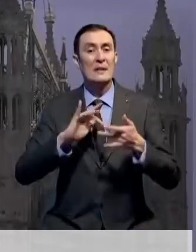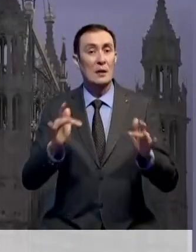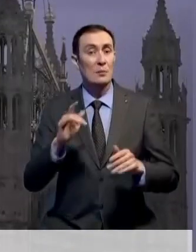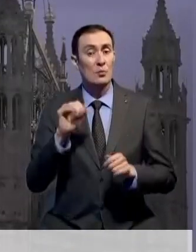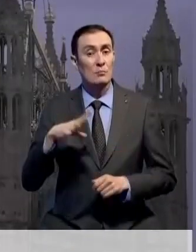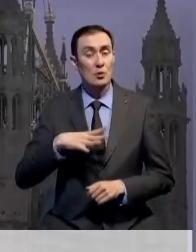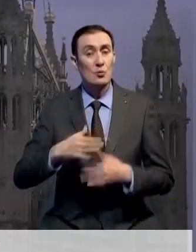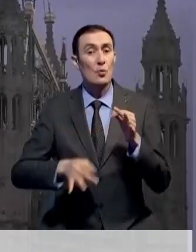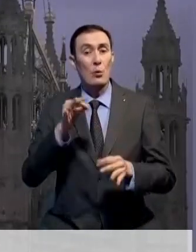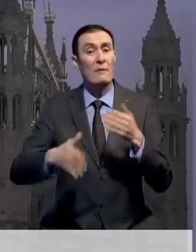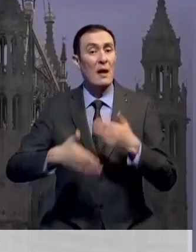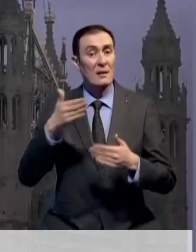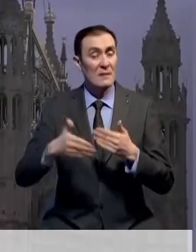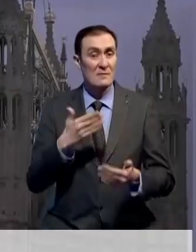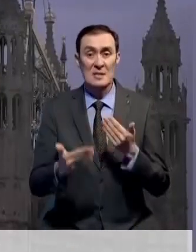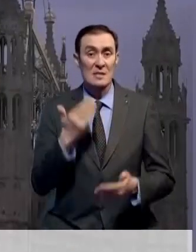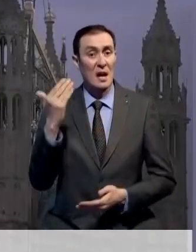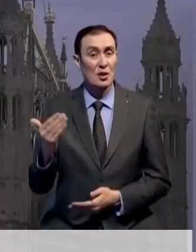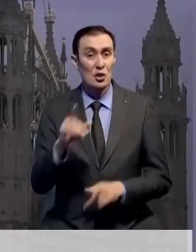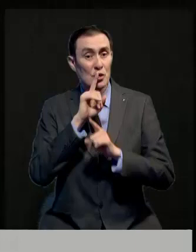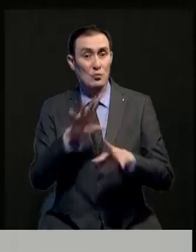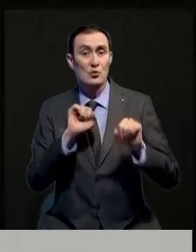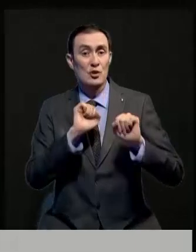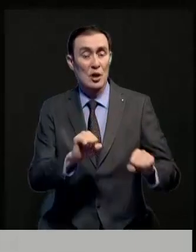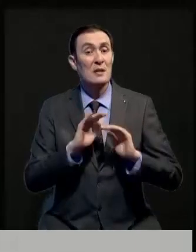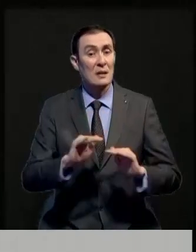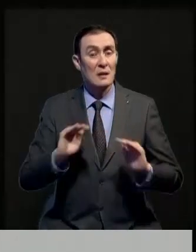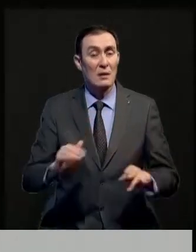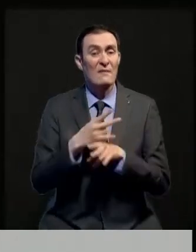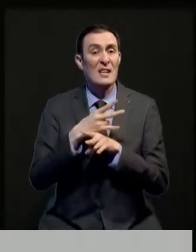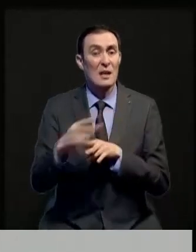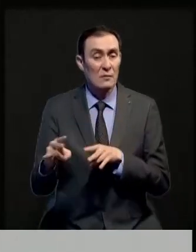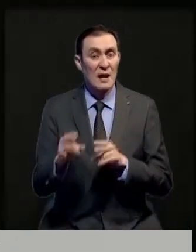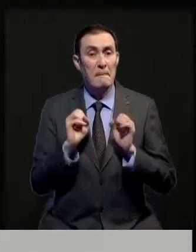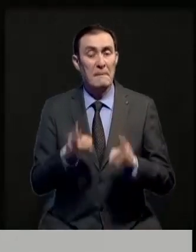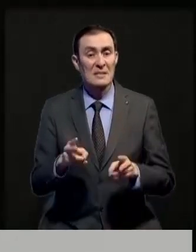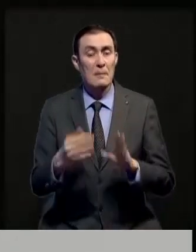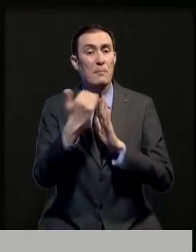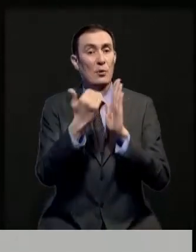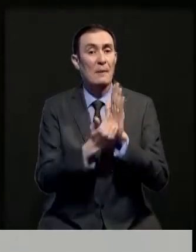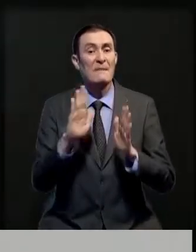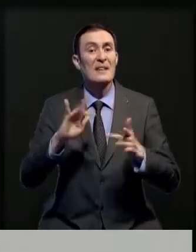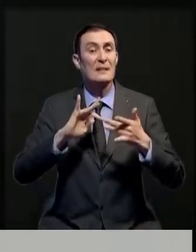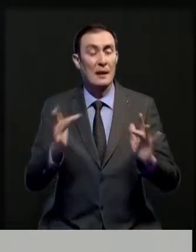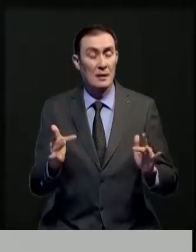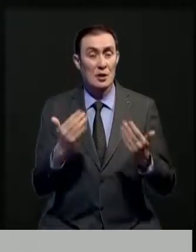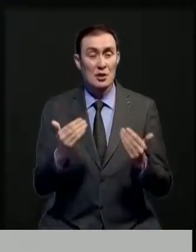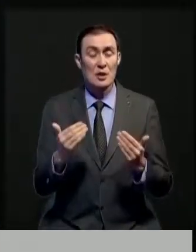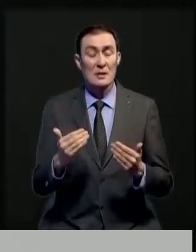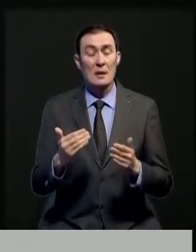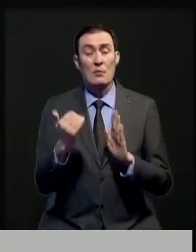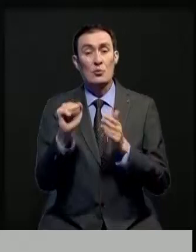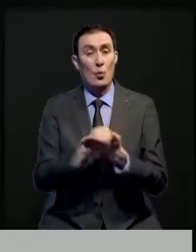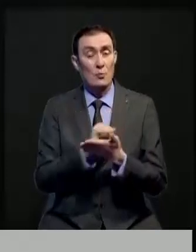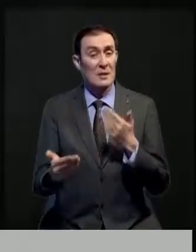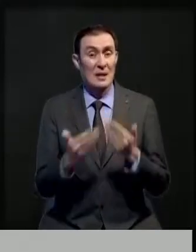может грозить уголовная ответственность, если они не будут защищать детей от вредоносного и опасного контента в интернете. По сегодняшней версии